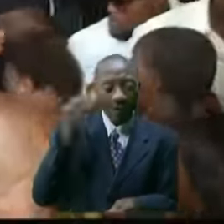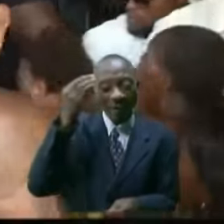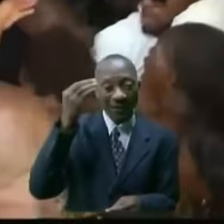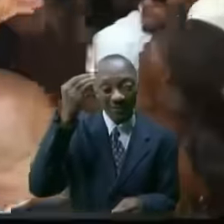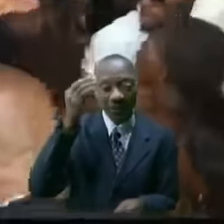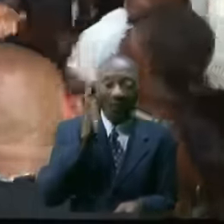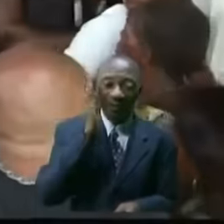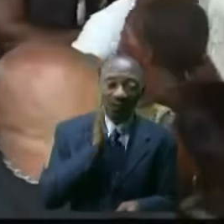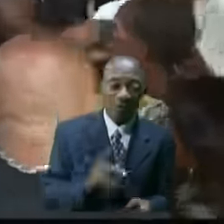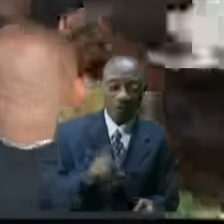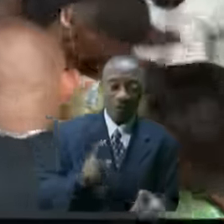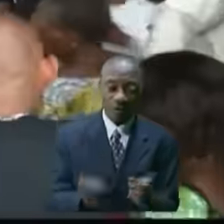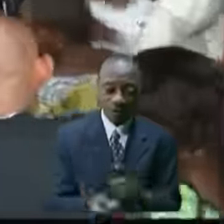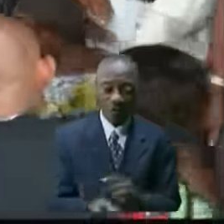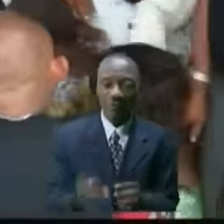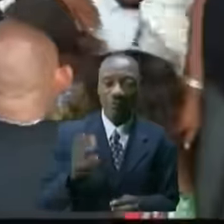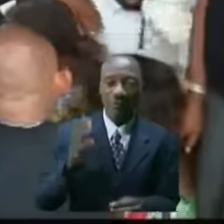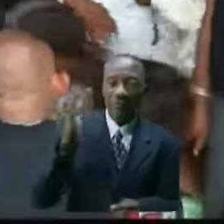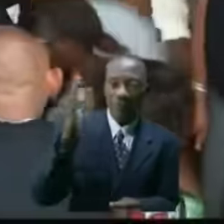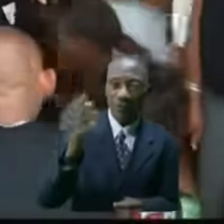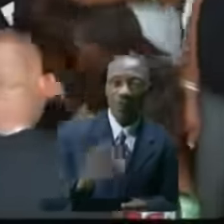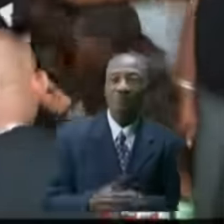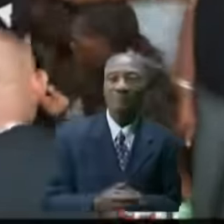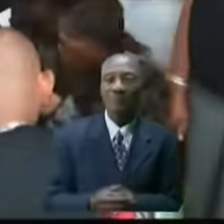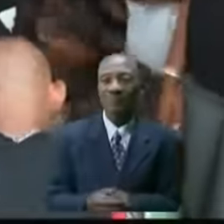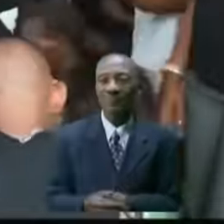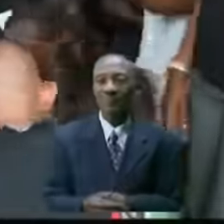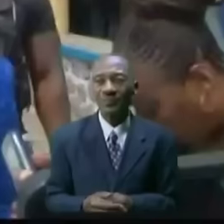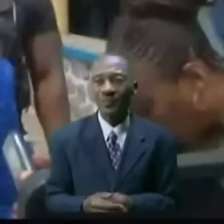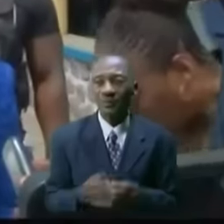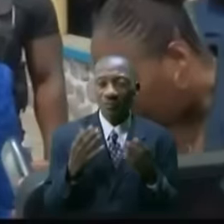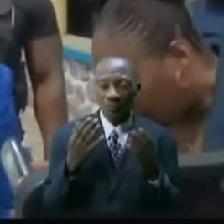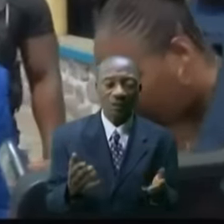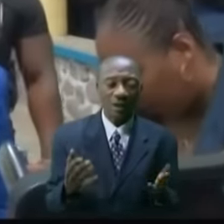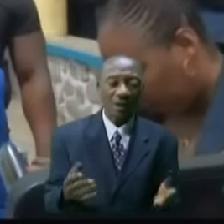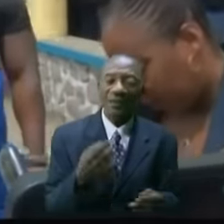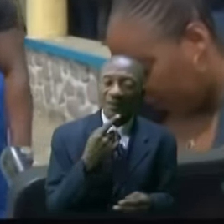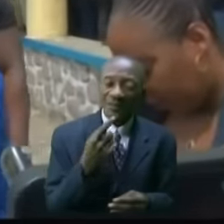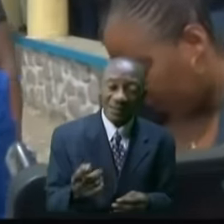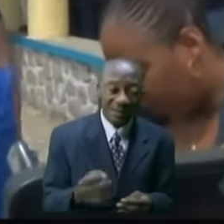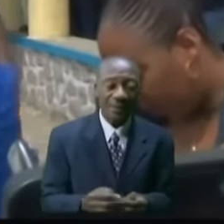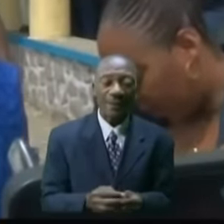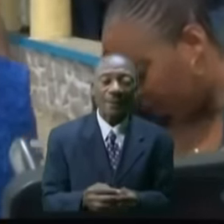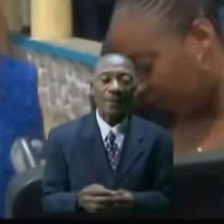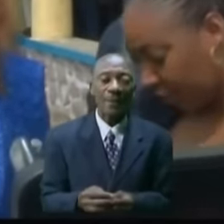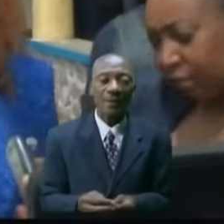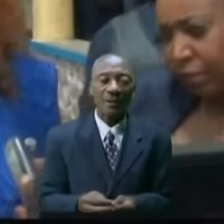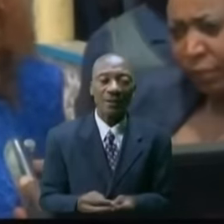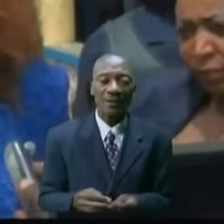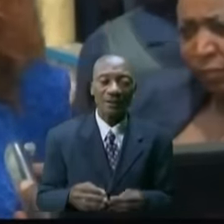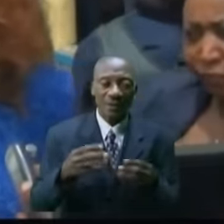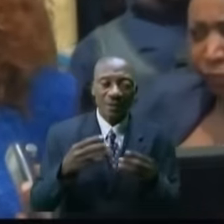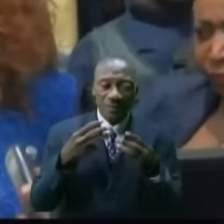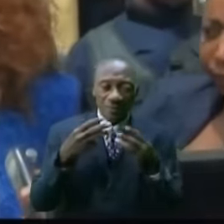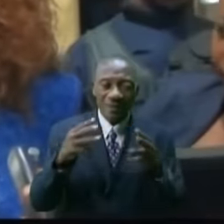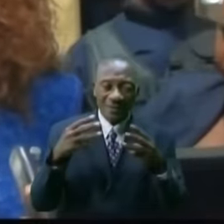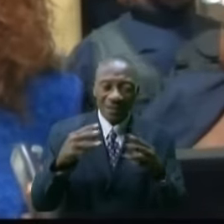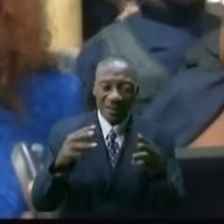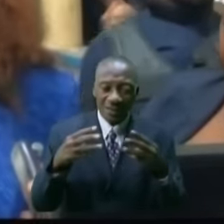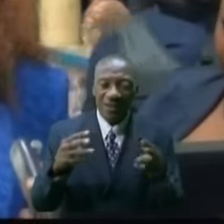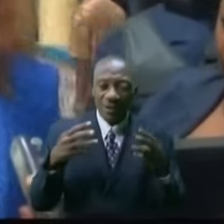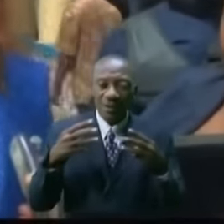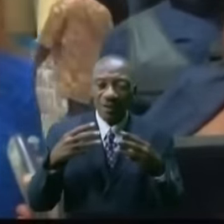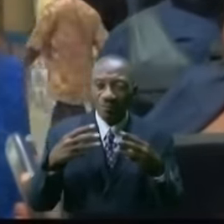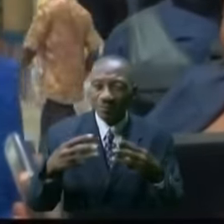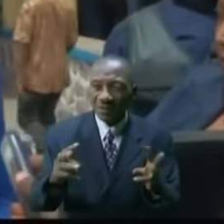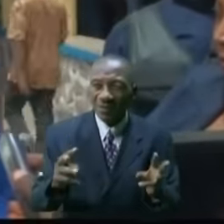verte. De voir vraiment l'engouement de la population congolaise, la mobilisation générale, ça c'est vraiment un message très clair qu'on a envoyé